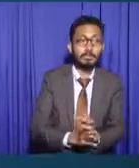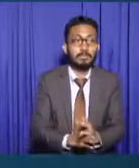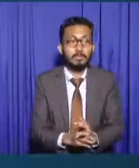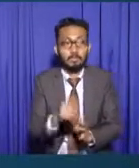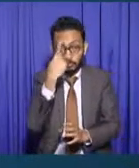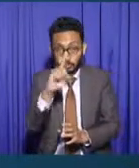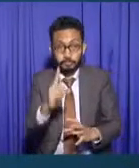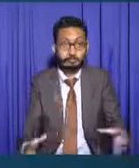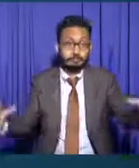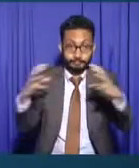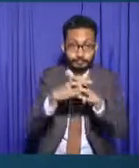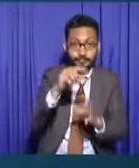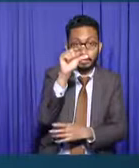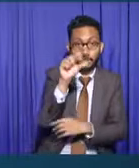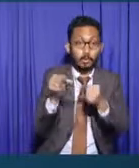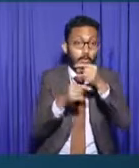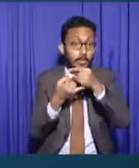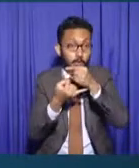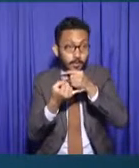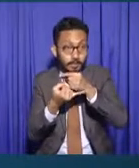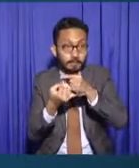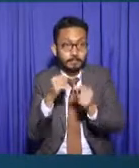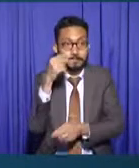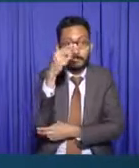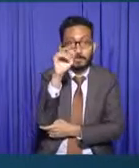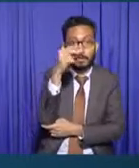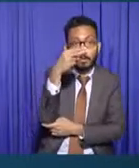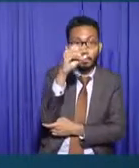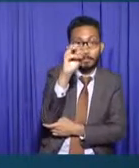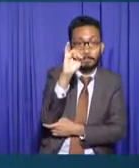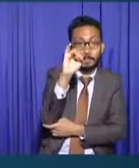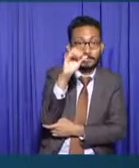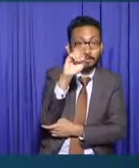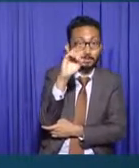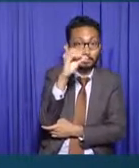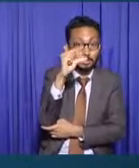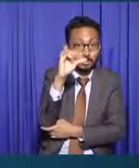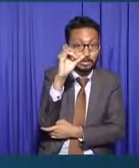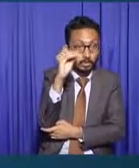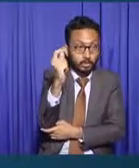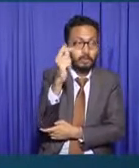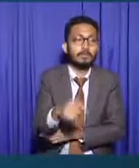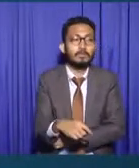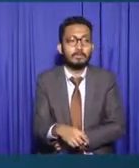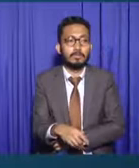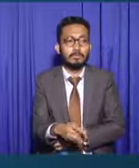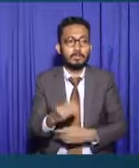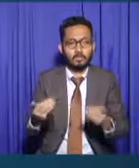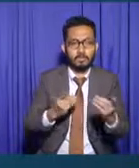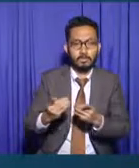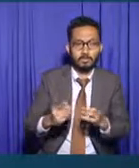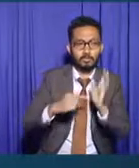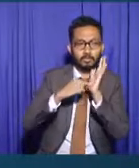yang homozigot dominan akan menunjukkan ciri